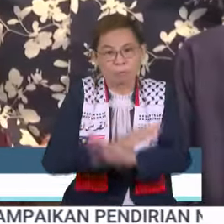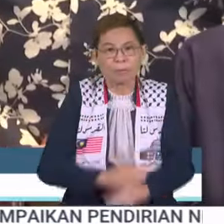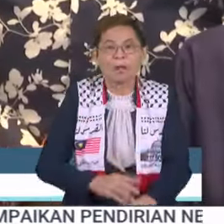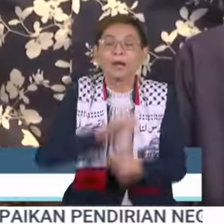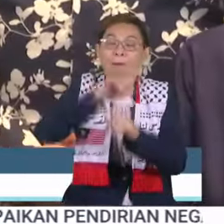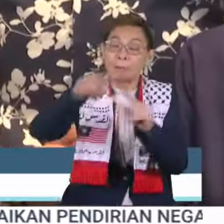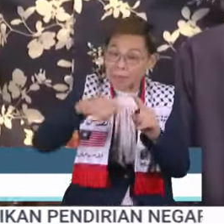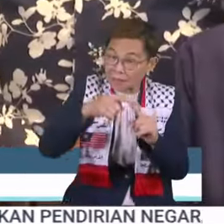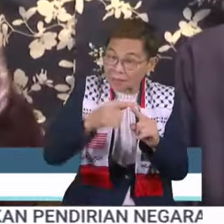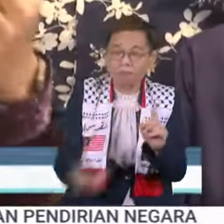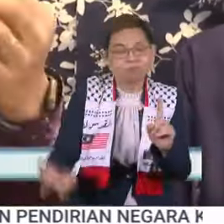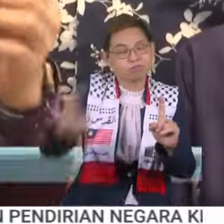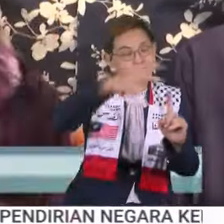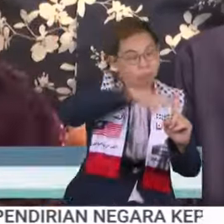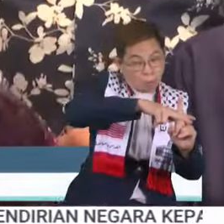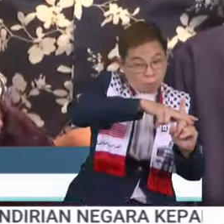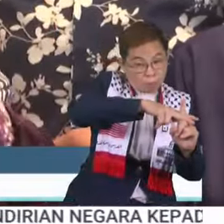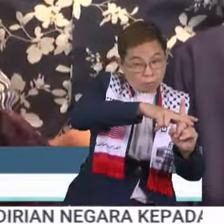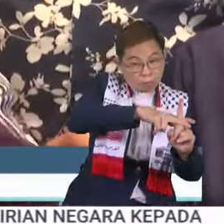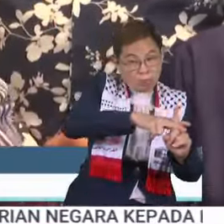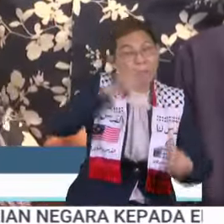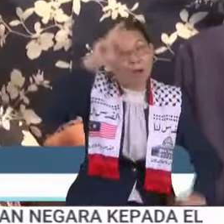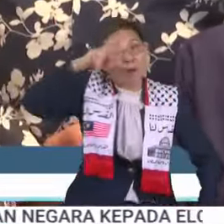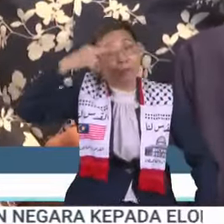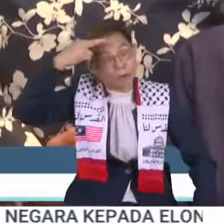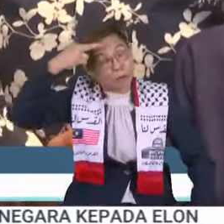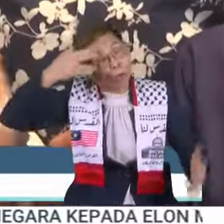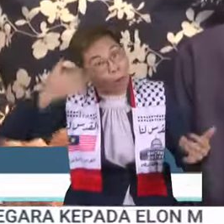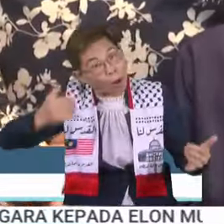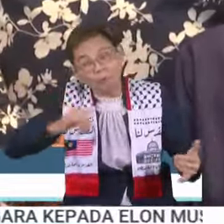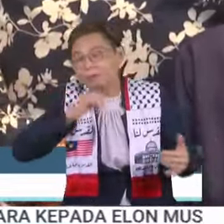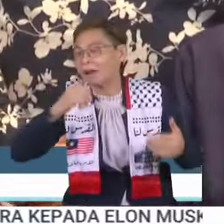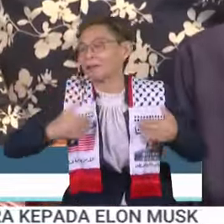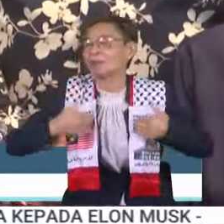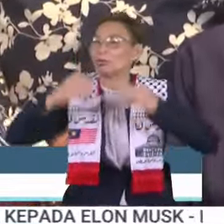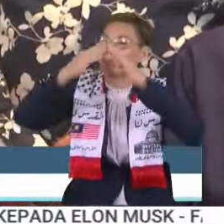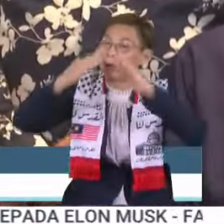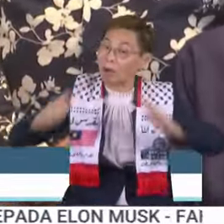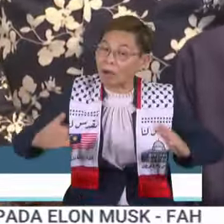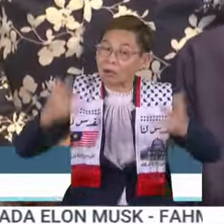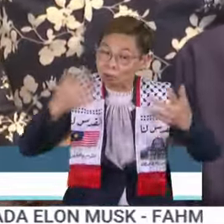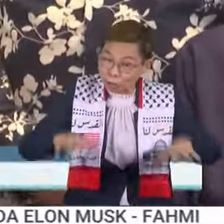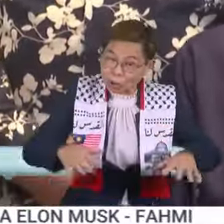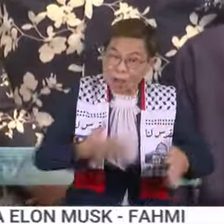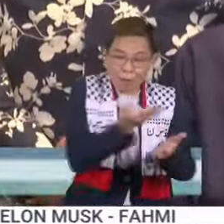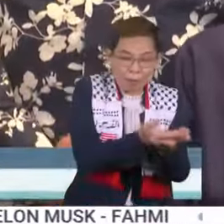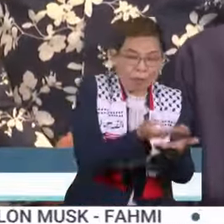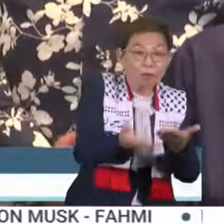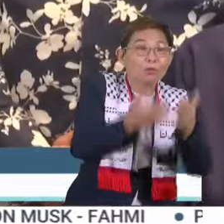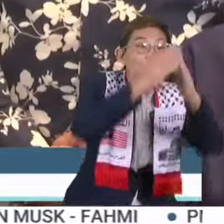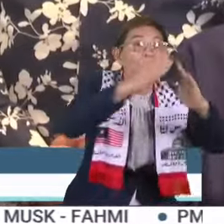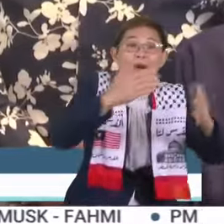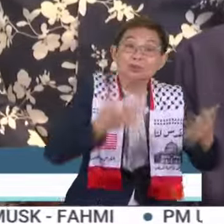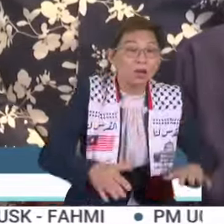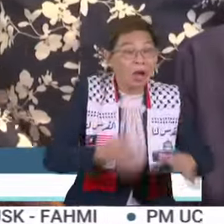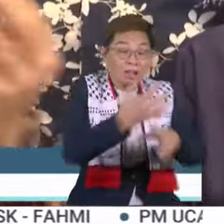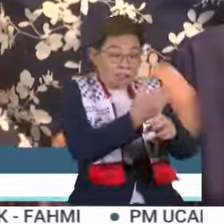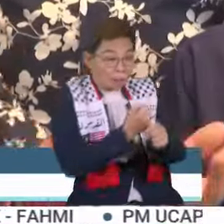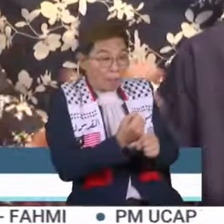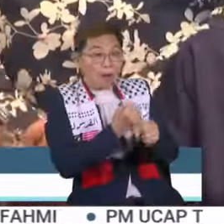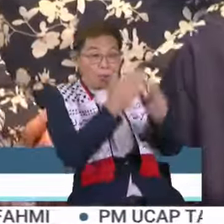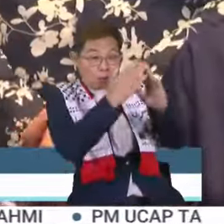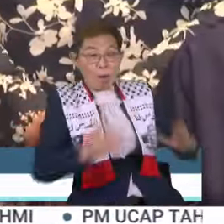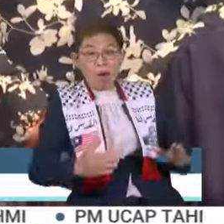Bila mereka memohon, okay, alasannya adalah mereka tak ada rumah. Bila dah dapat, tak duduk pula.